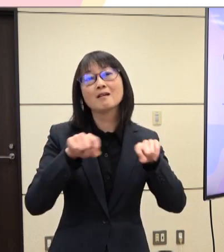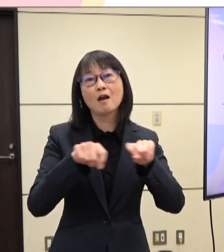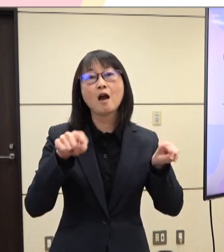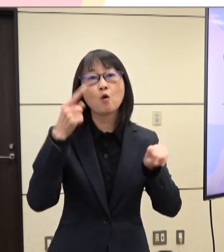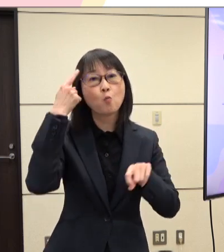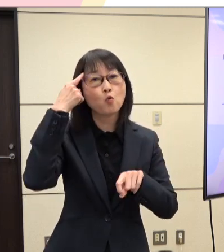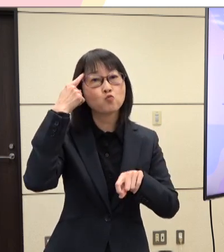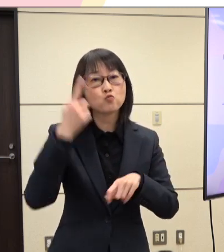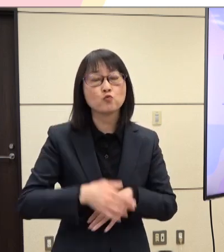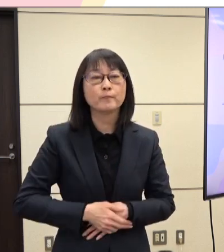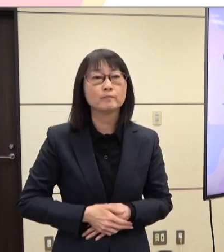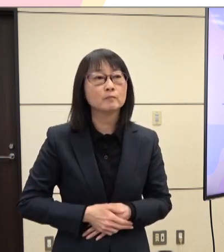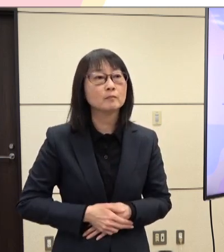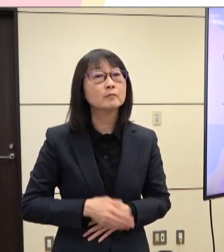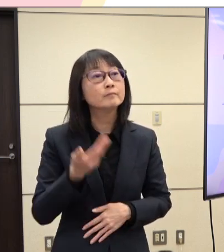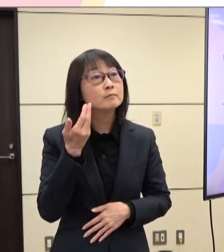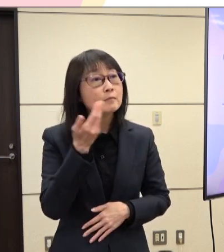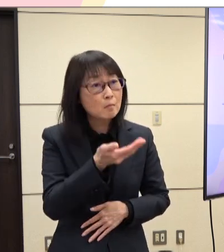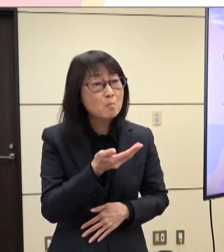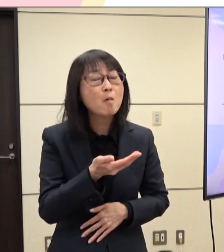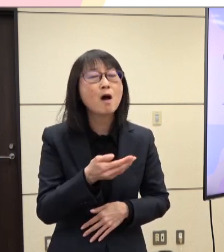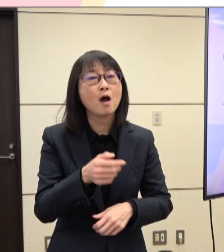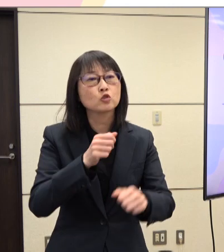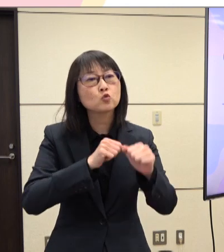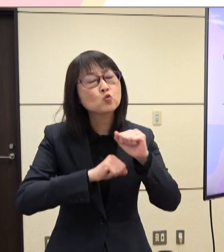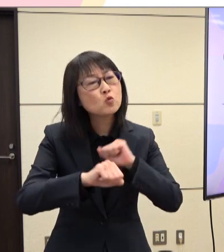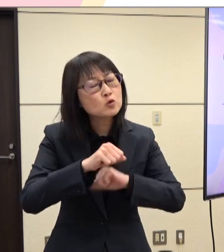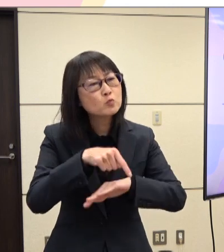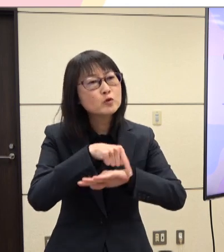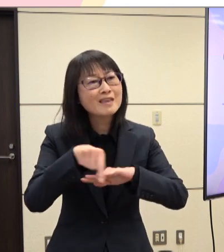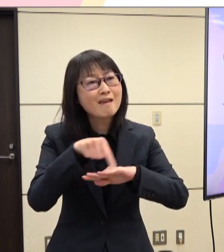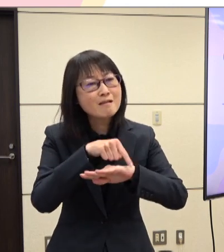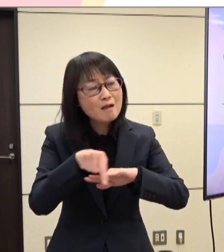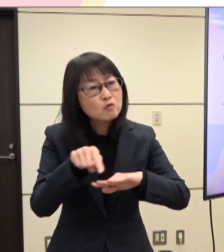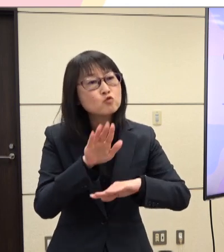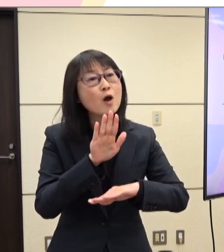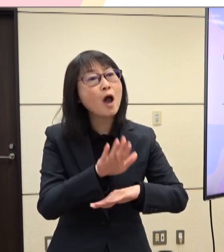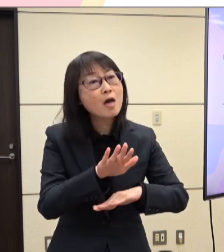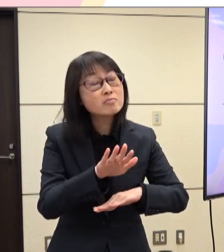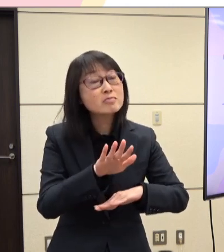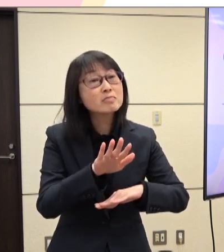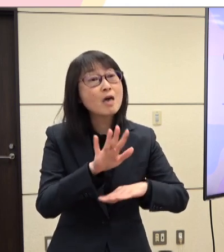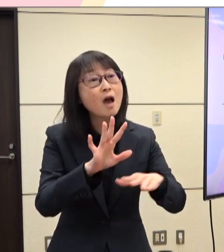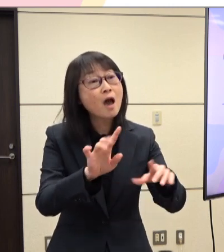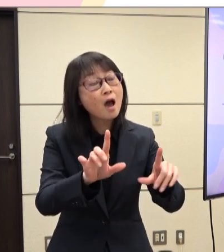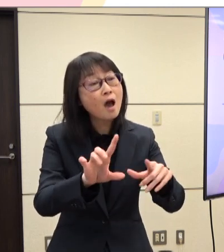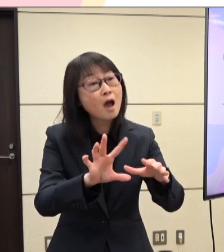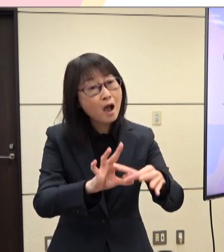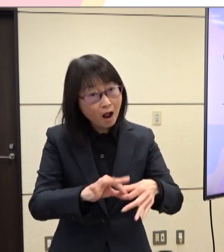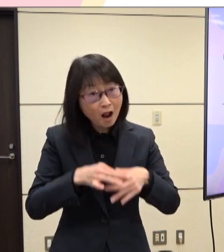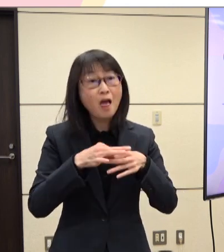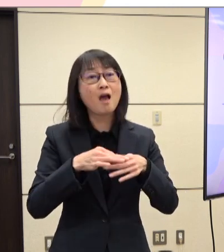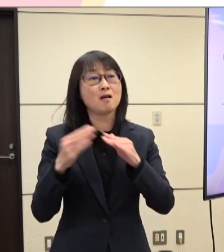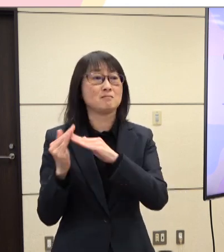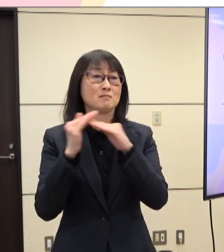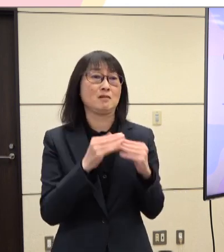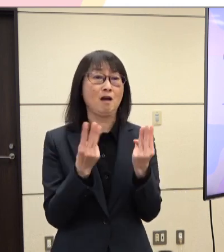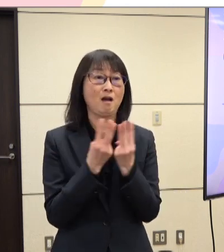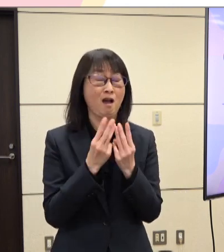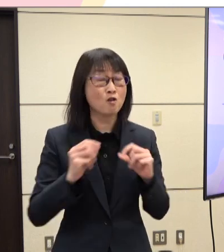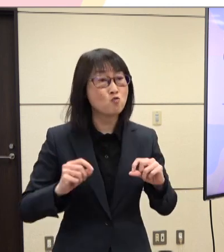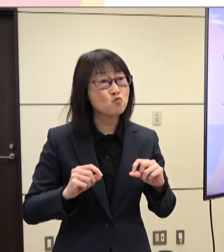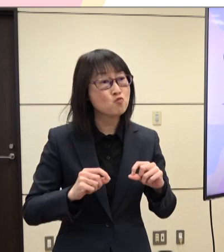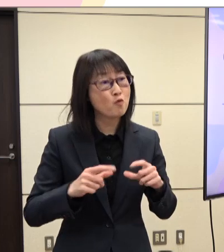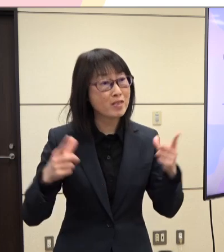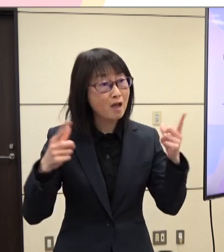やはりそういった取り組みがないとなかなか移住促進にはつながらないということで力を入れていらっしゃるという。 そうですね、はい、やっぱりそ